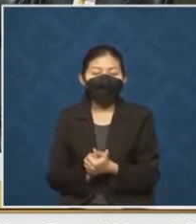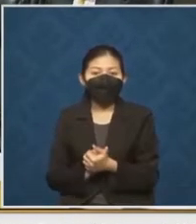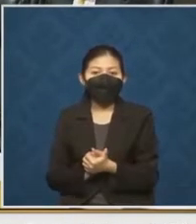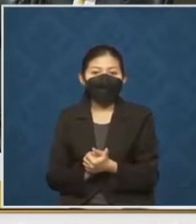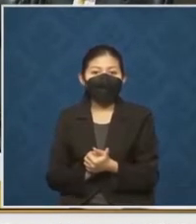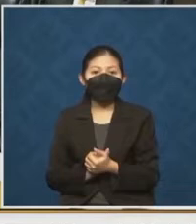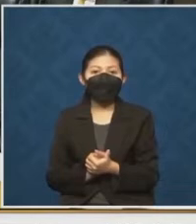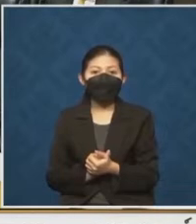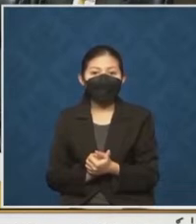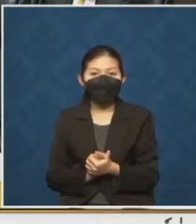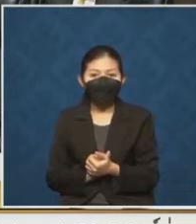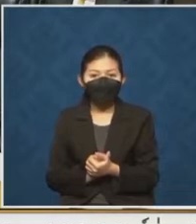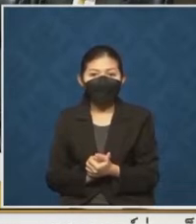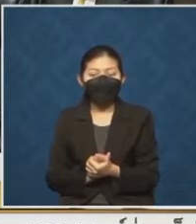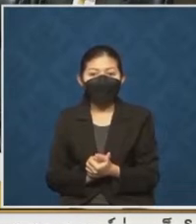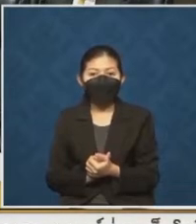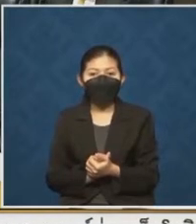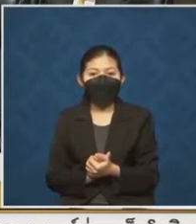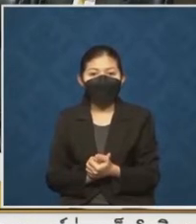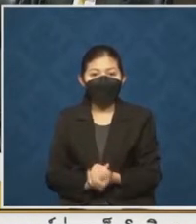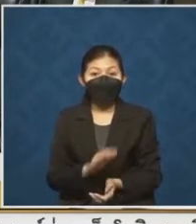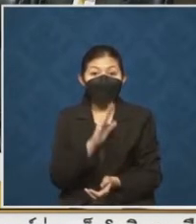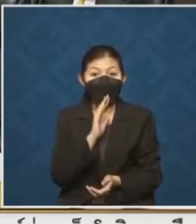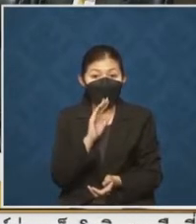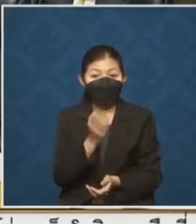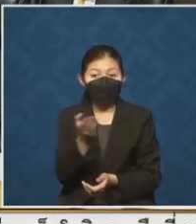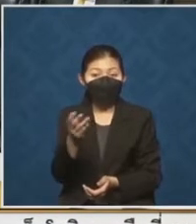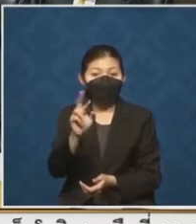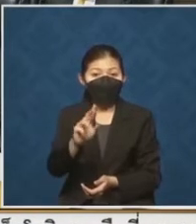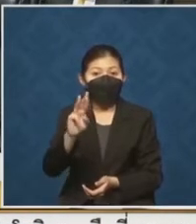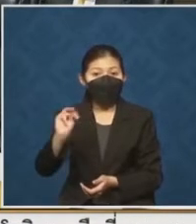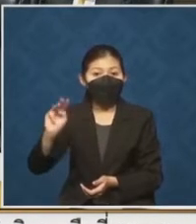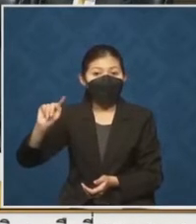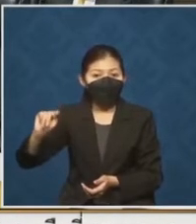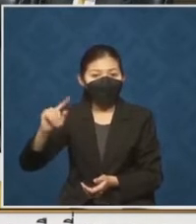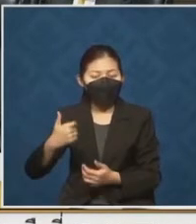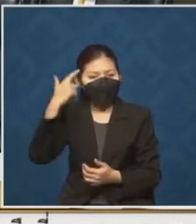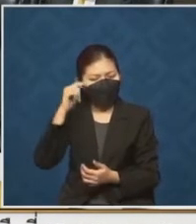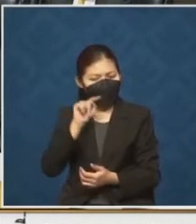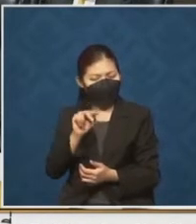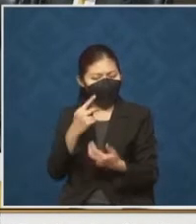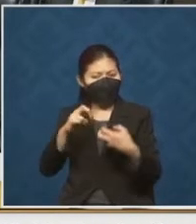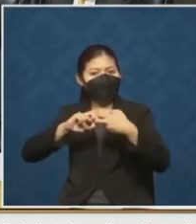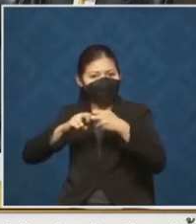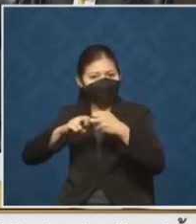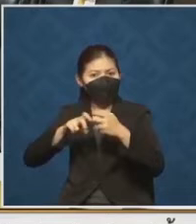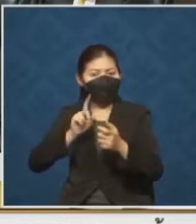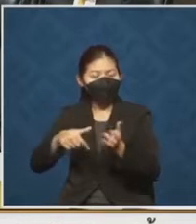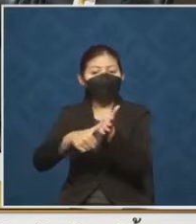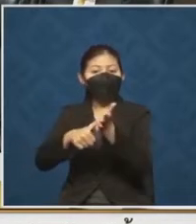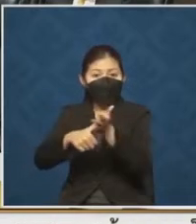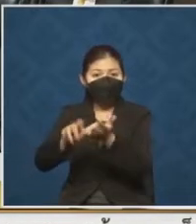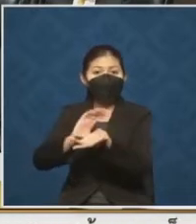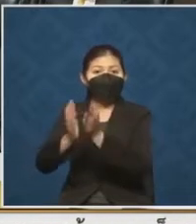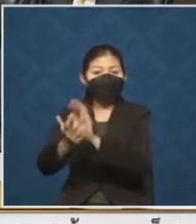ครับอ่ะแก้ปัญหาที่เราจะสื่อไหนแน่นอนครับถ้าทำไม่ทันครับแต่ถ้า